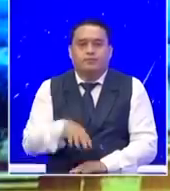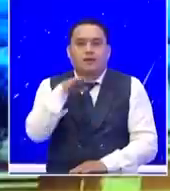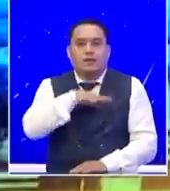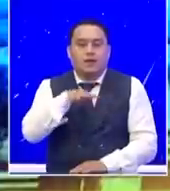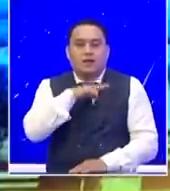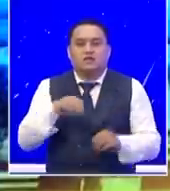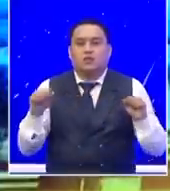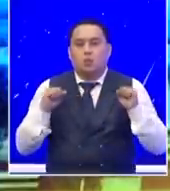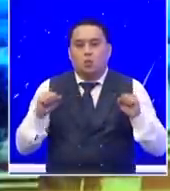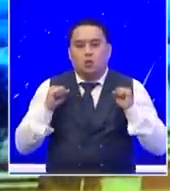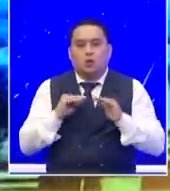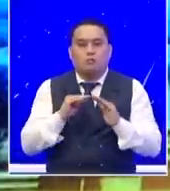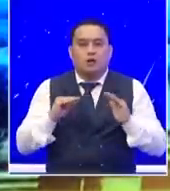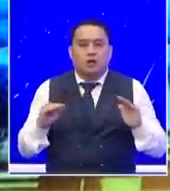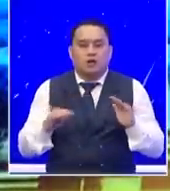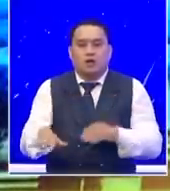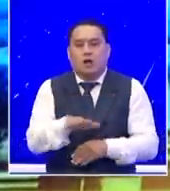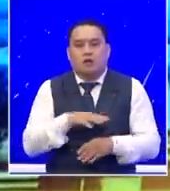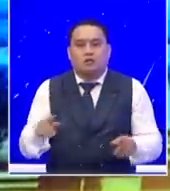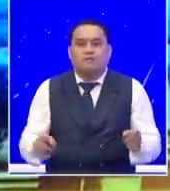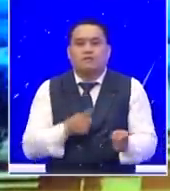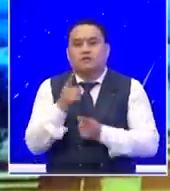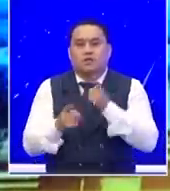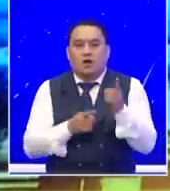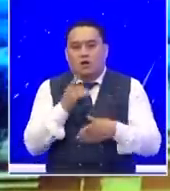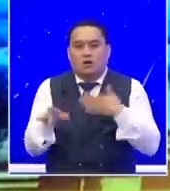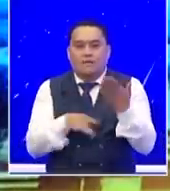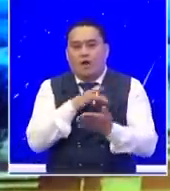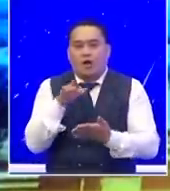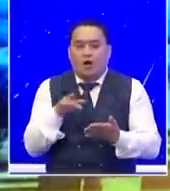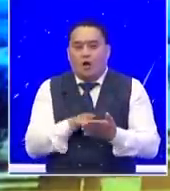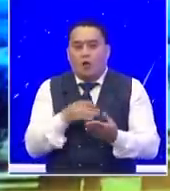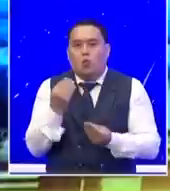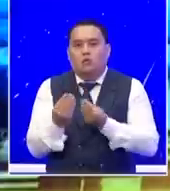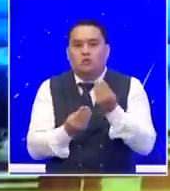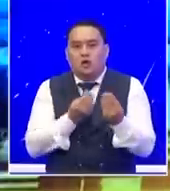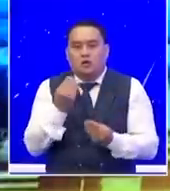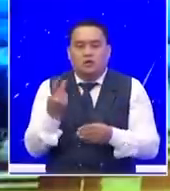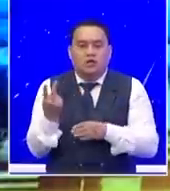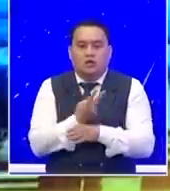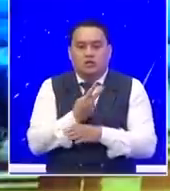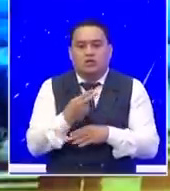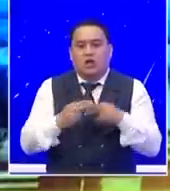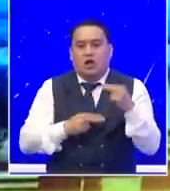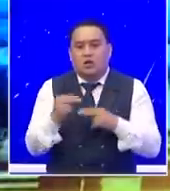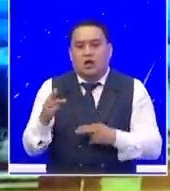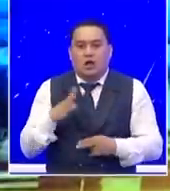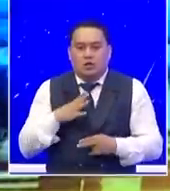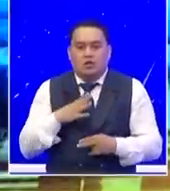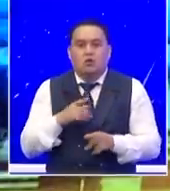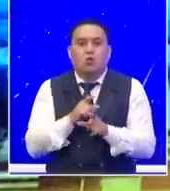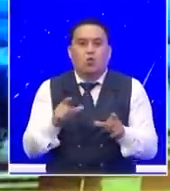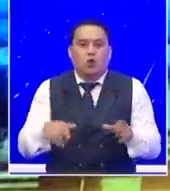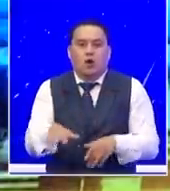Текеліде спорт және балалар алаңы жаңғыртылды. Шағын шаһардағы бұл алаңдар осыдан 2 жыл бұрын салынған. Бірақ тұрғындар